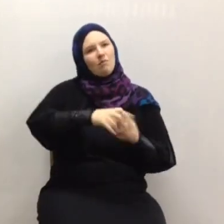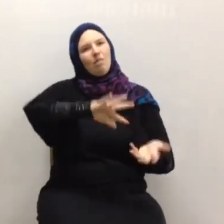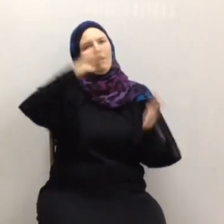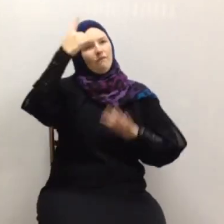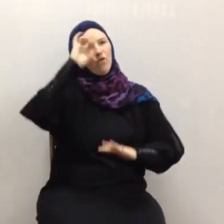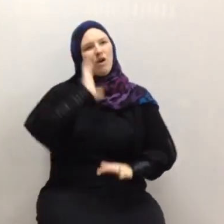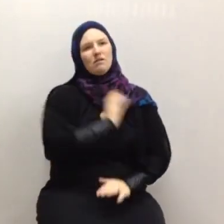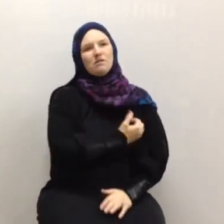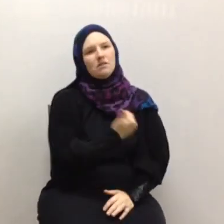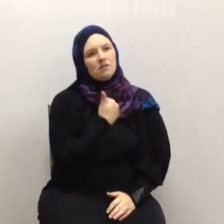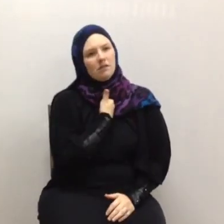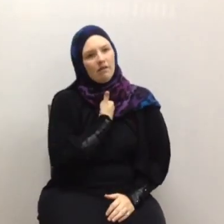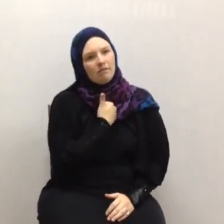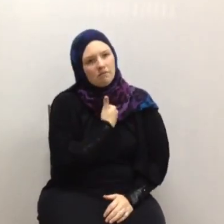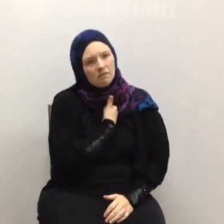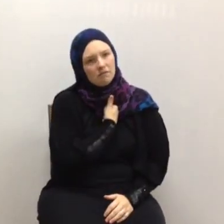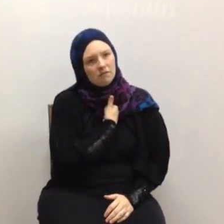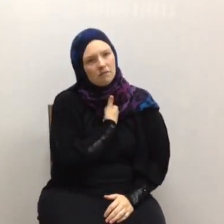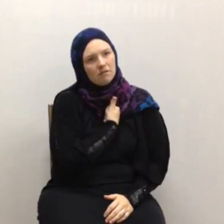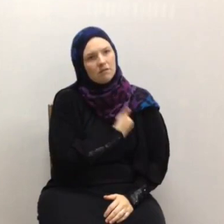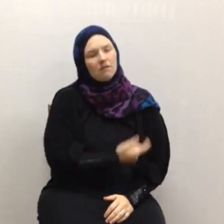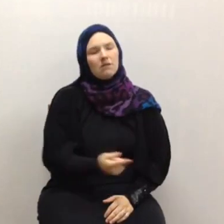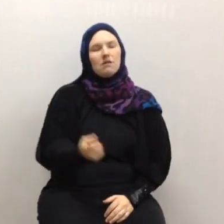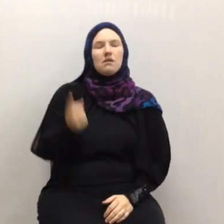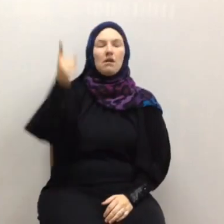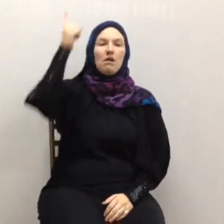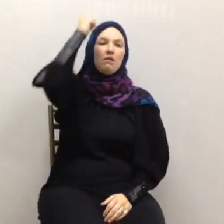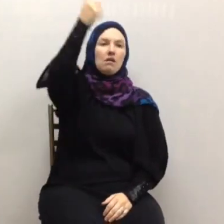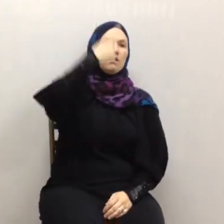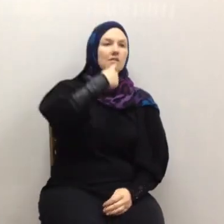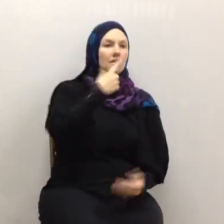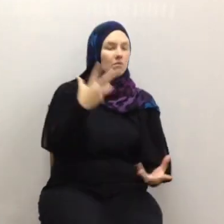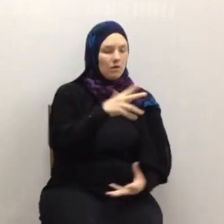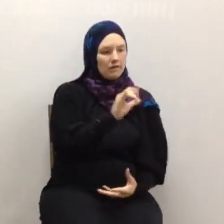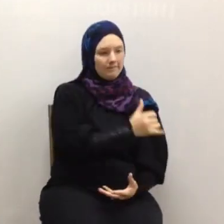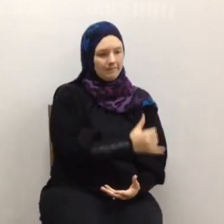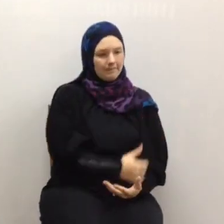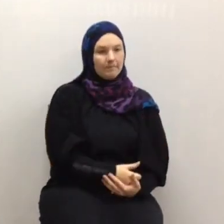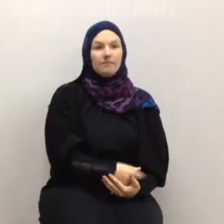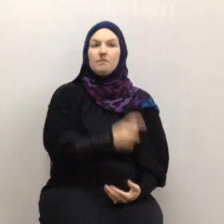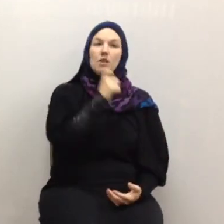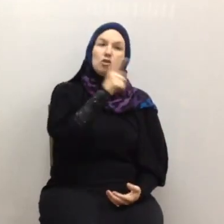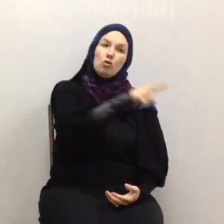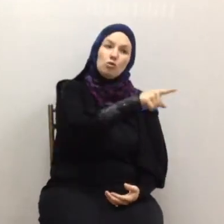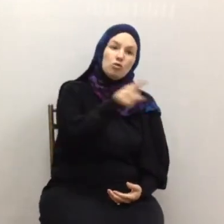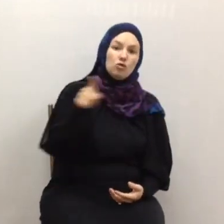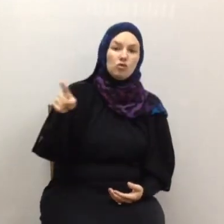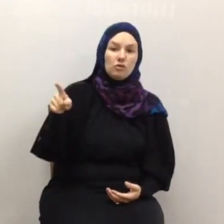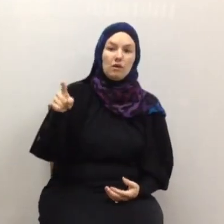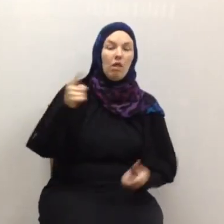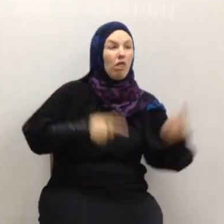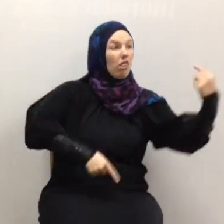تَنَازَعُوا فَتَفْشَلُوا. Don't you get into disputes, otherwise you would fail.